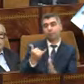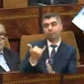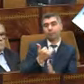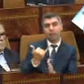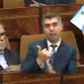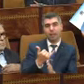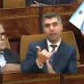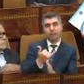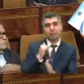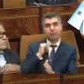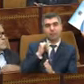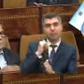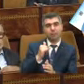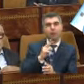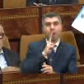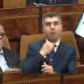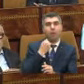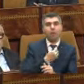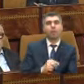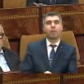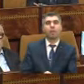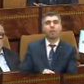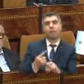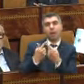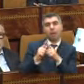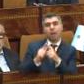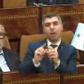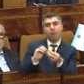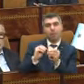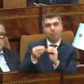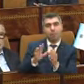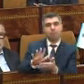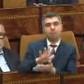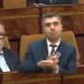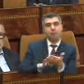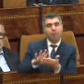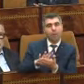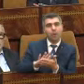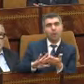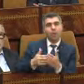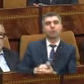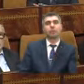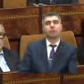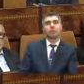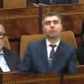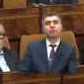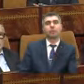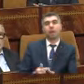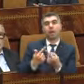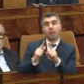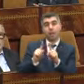عناية أكثر من قبل الحكومة على اعتبار حجم المشاكل والانتظارات الكثيرة التي تعاني